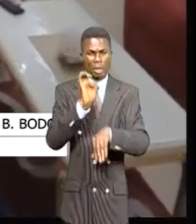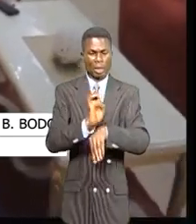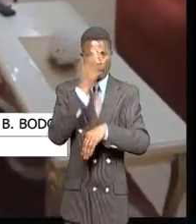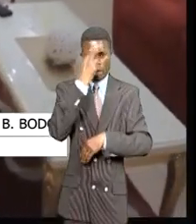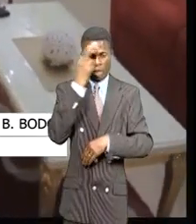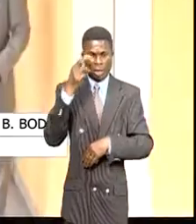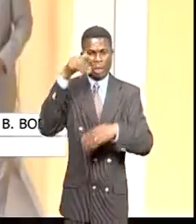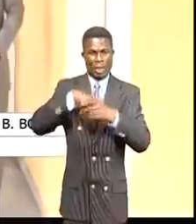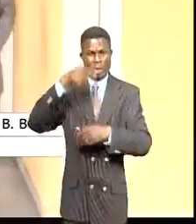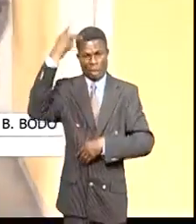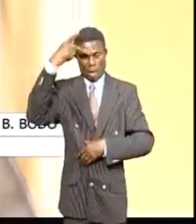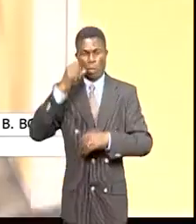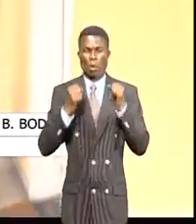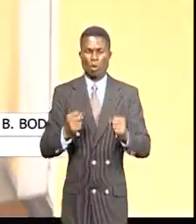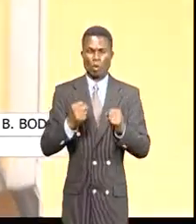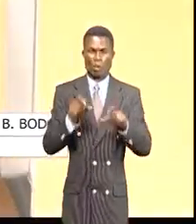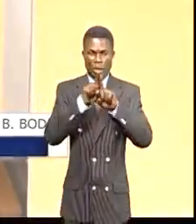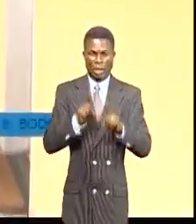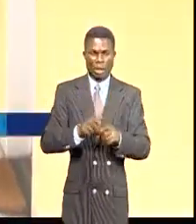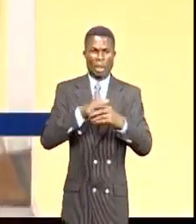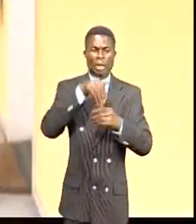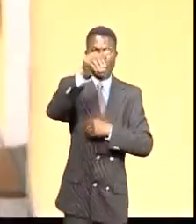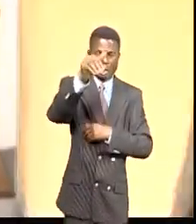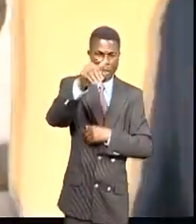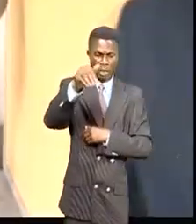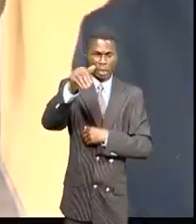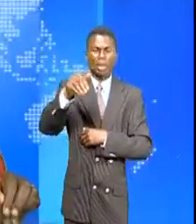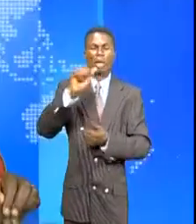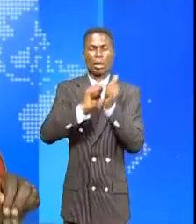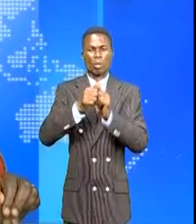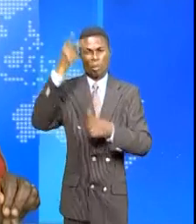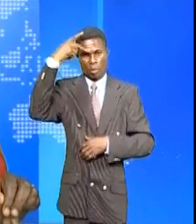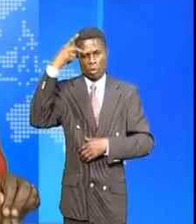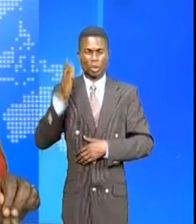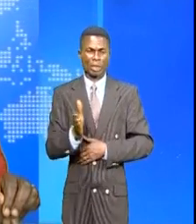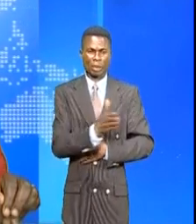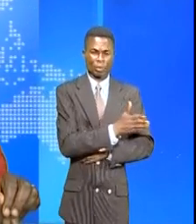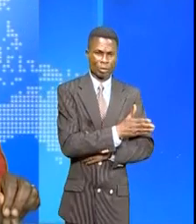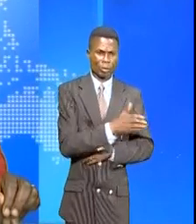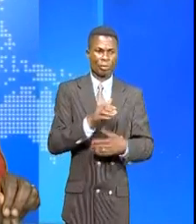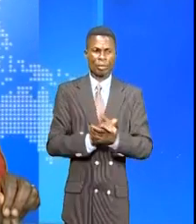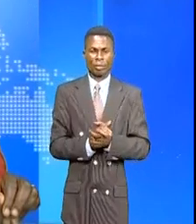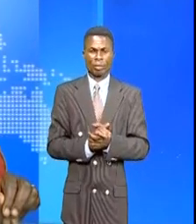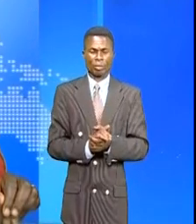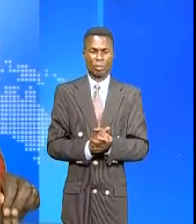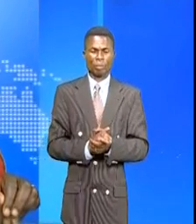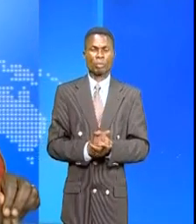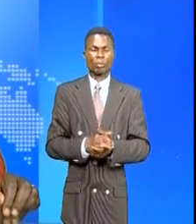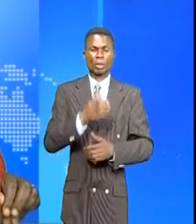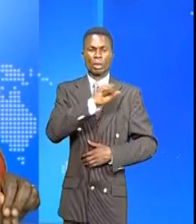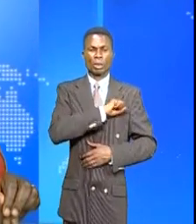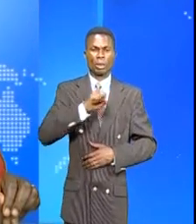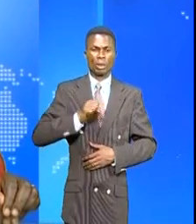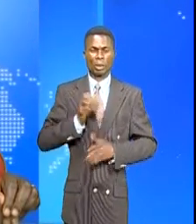dans la politique active et ceux qui sont en dehors de la sphère politique. Et à la Chambre haute du Parlement,